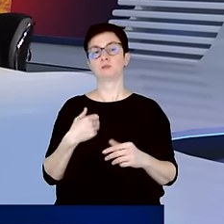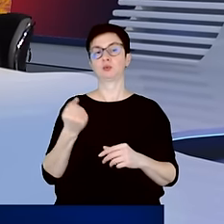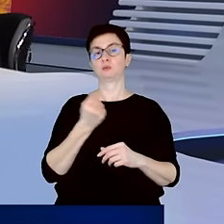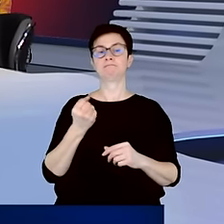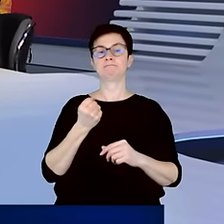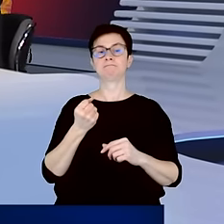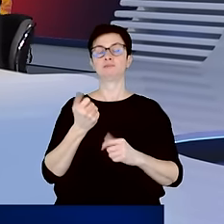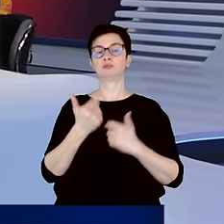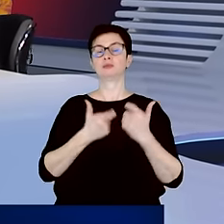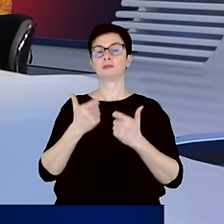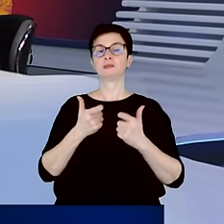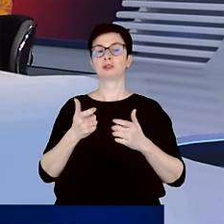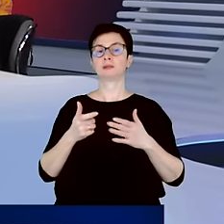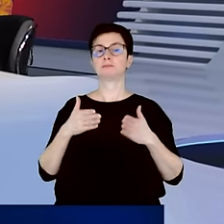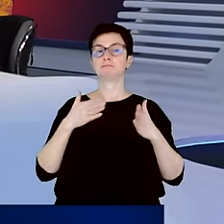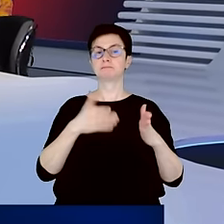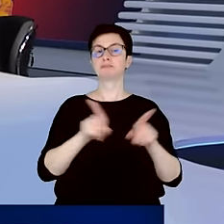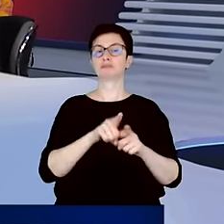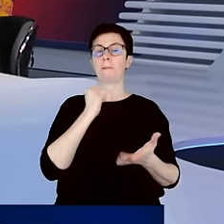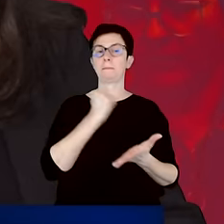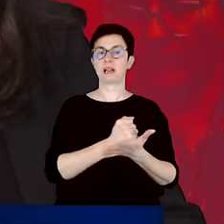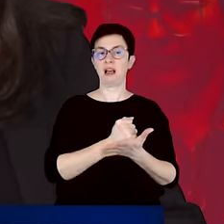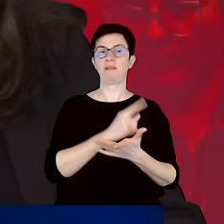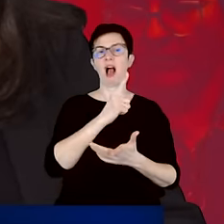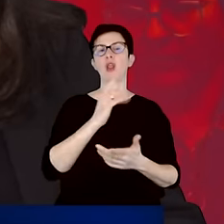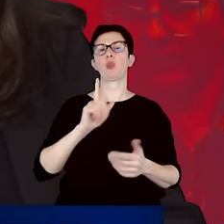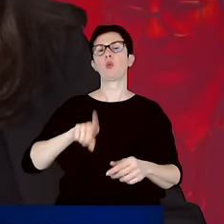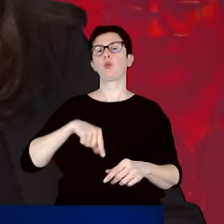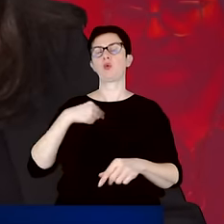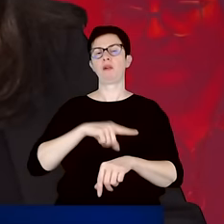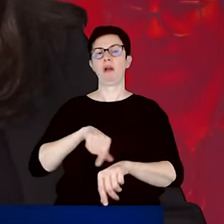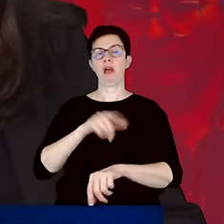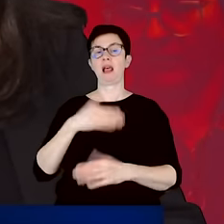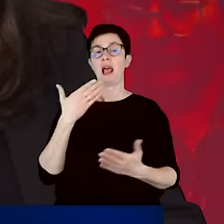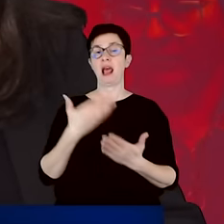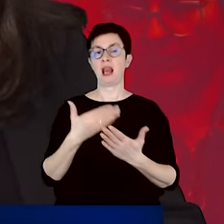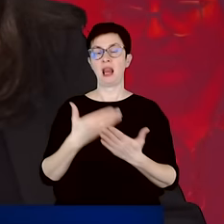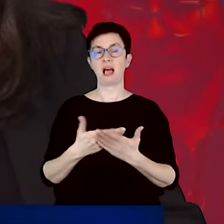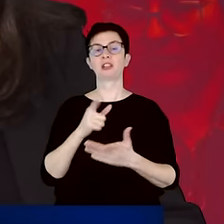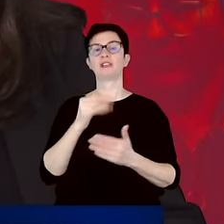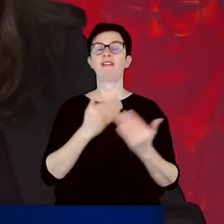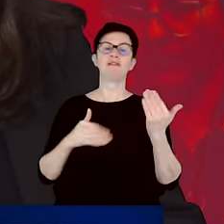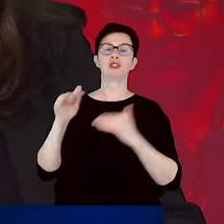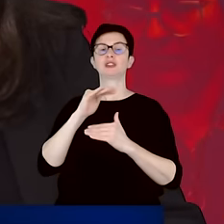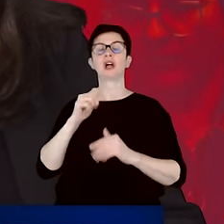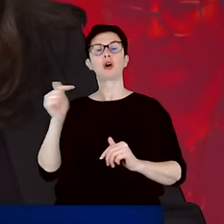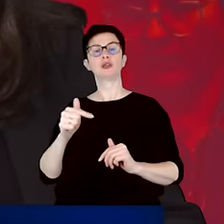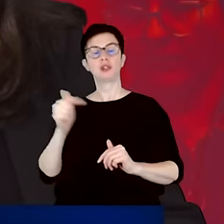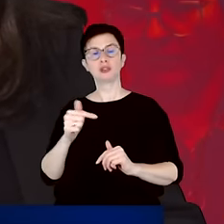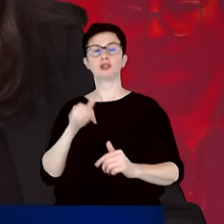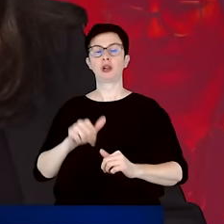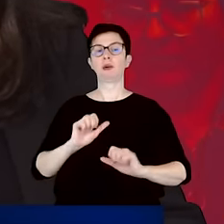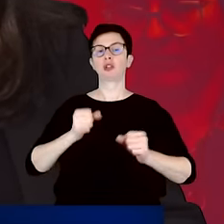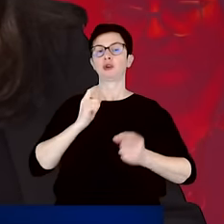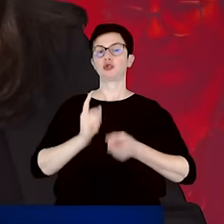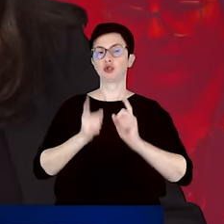prawną, ale by to bardzo długo trwało, a zatem z uwagi na wyższą konieczność, żeby działać szybko, zastosował